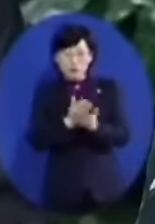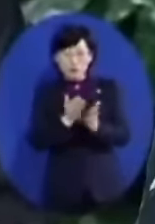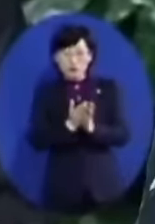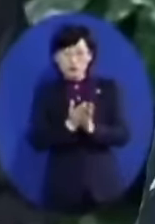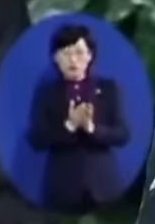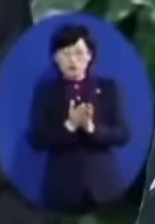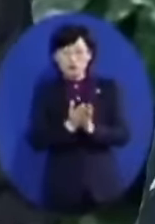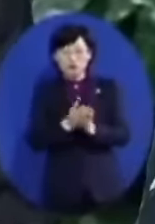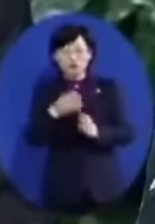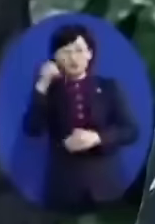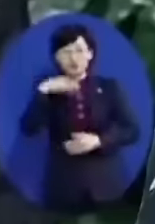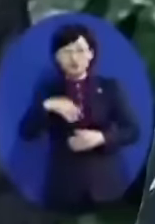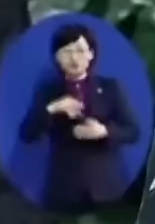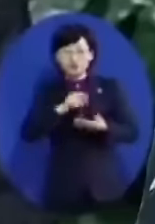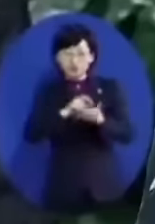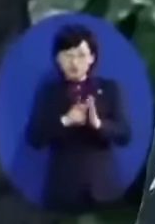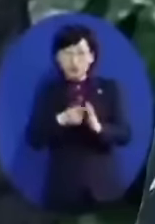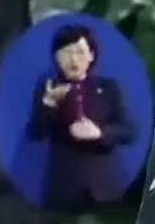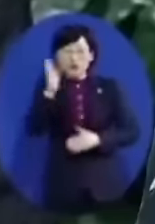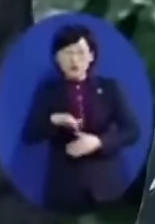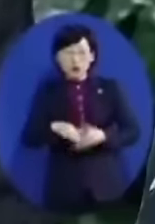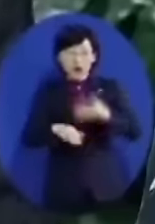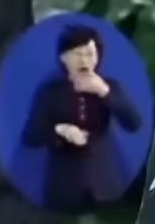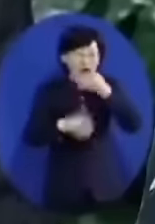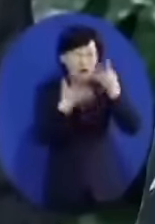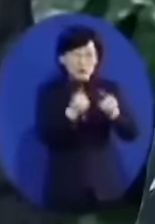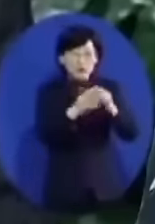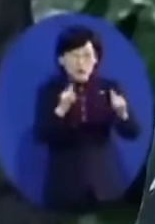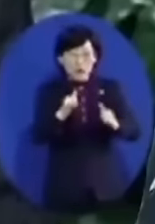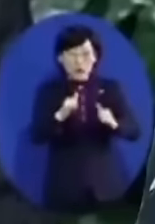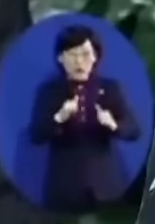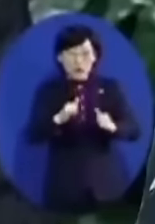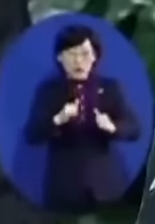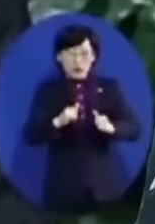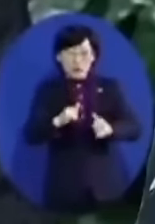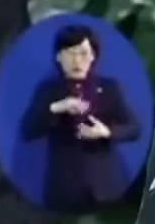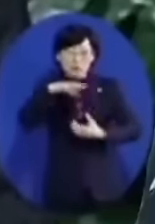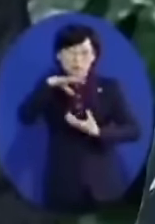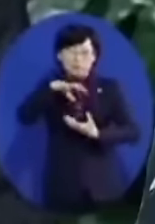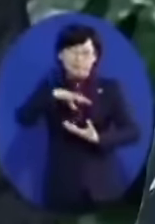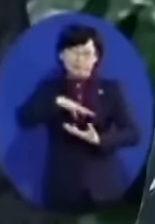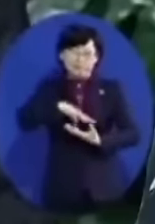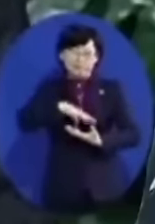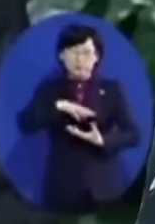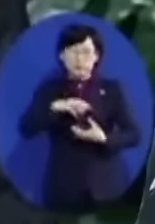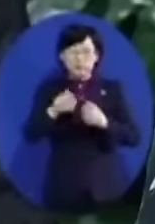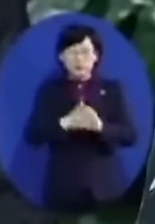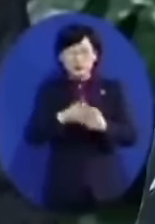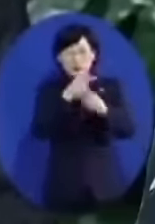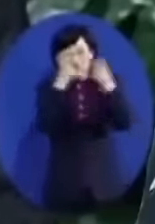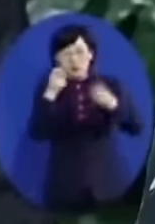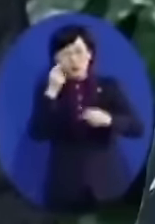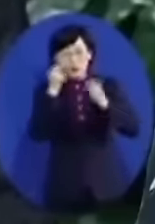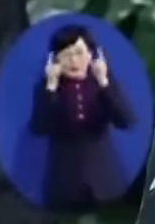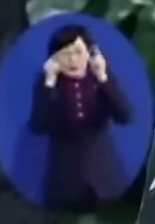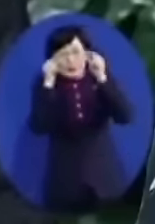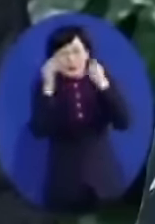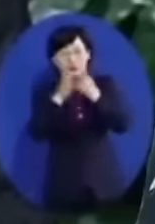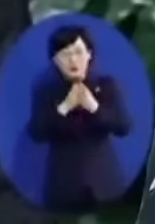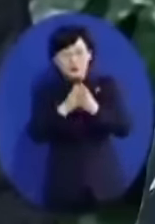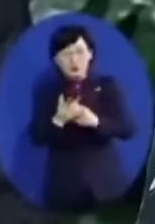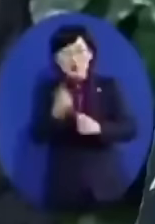긴장하지 않지요. 그런데 욕심이 많은 사람은 오양육부가 다 눌려서 잠도 못 자고 고통을 당하니까 빨리 죽을 것은 당연한